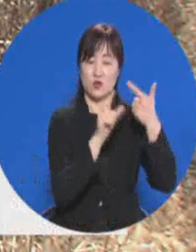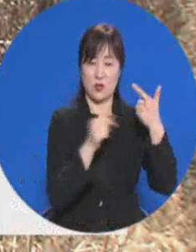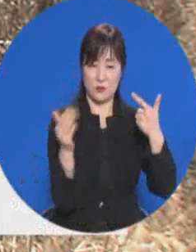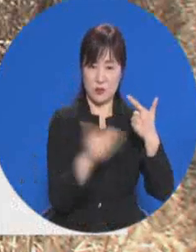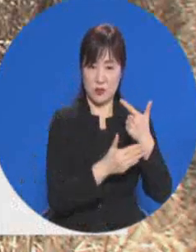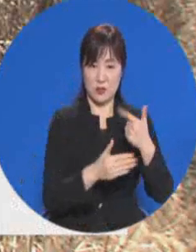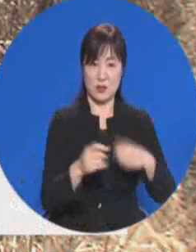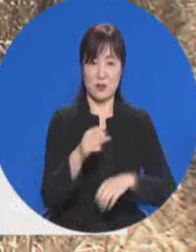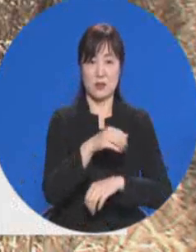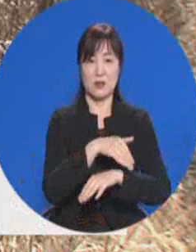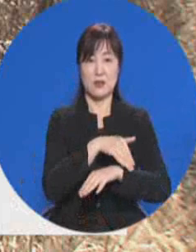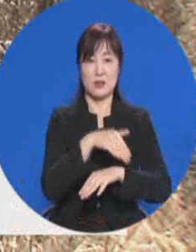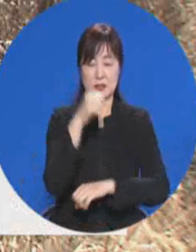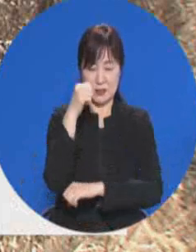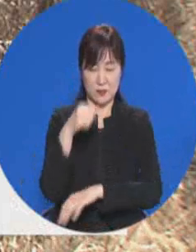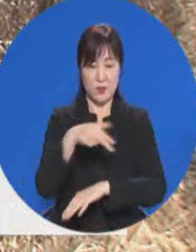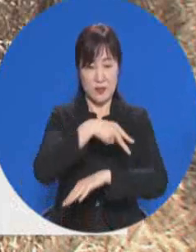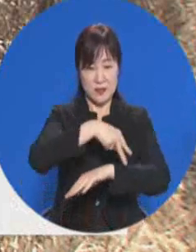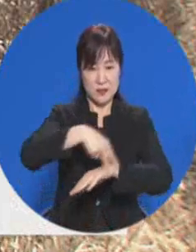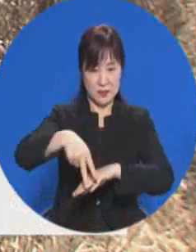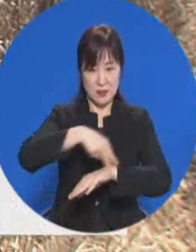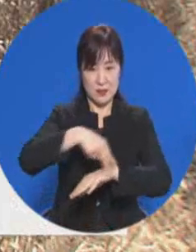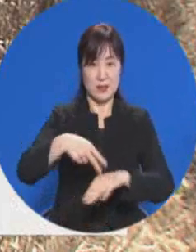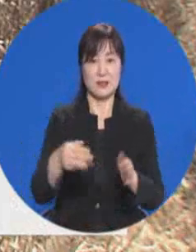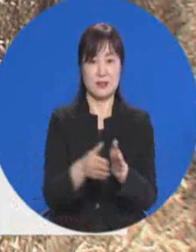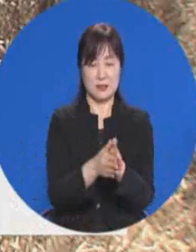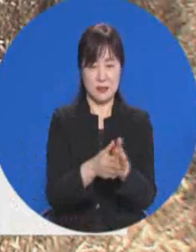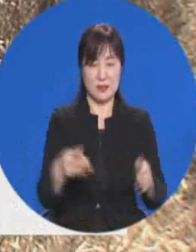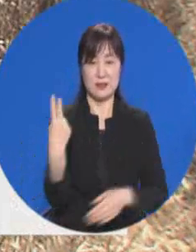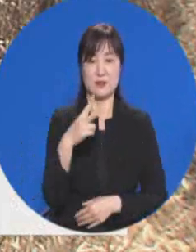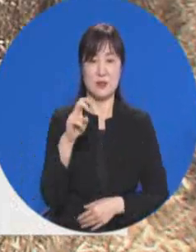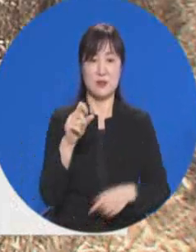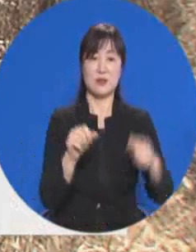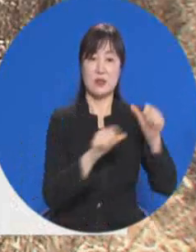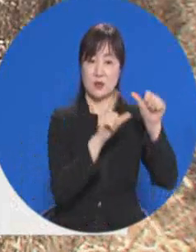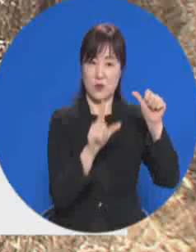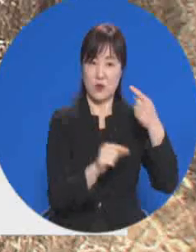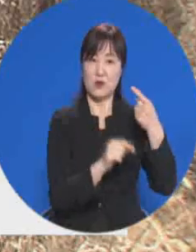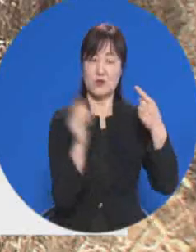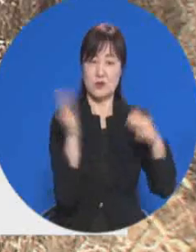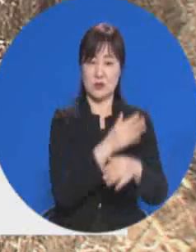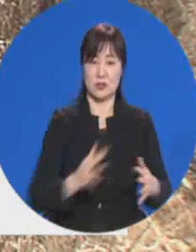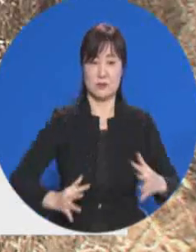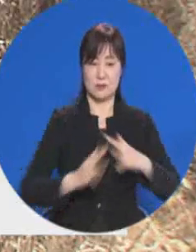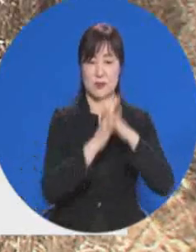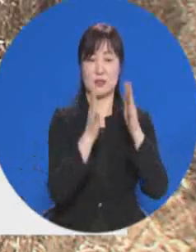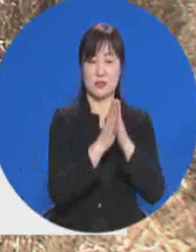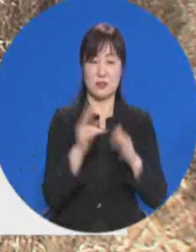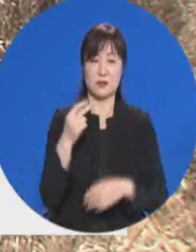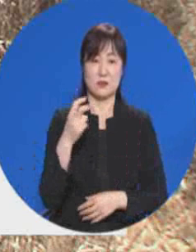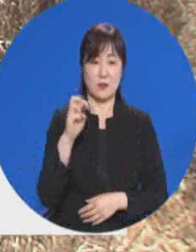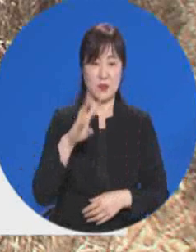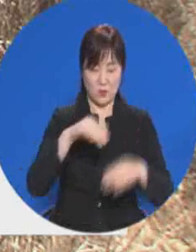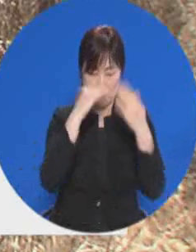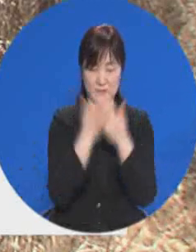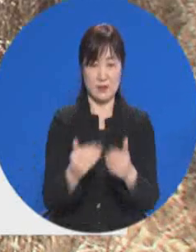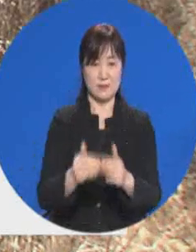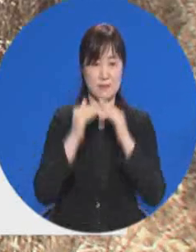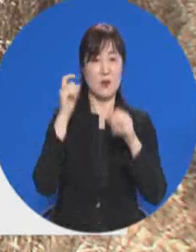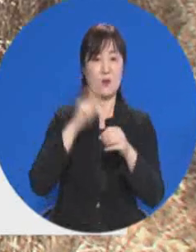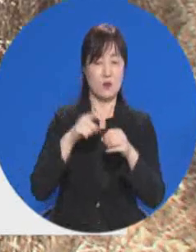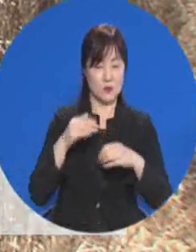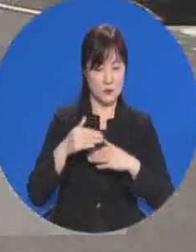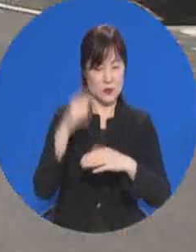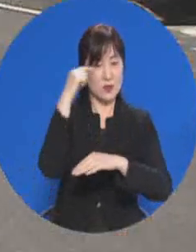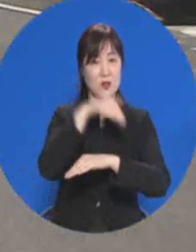6월부터 기본 실시 설계를 실시해서 2022년 1월부터 착공해서 2023년 준공 목표로 추진할 예정이